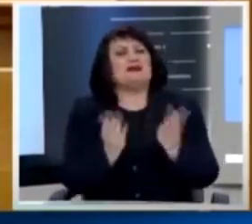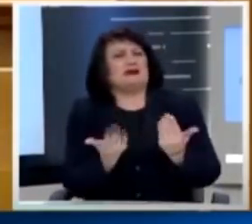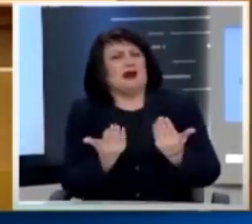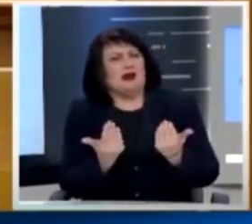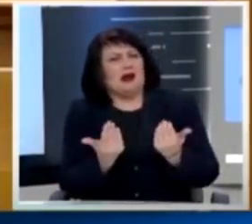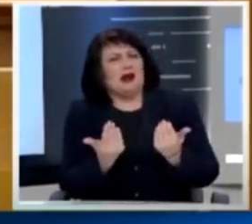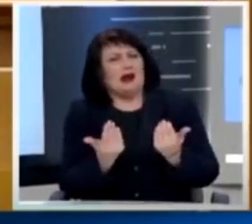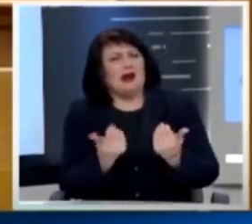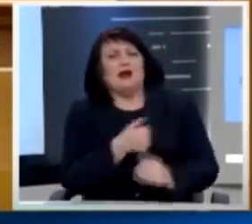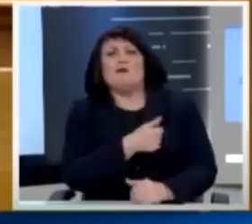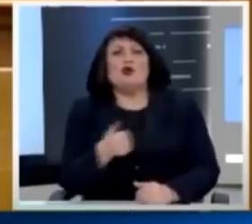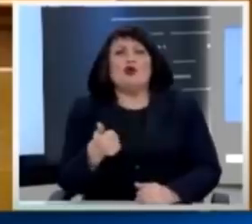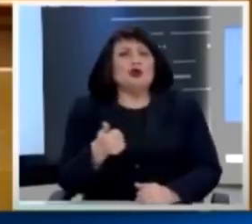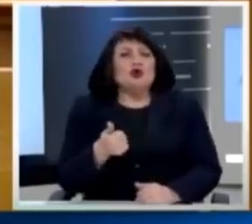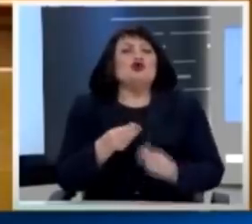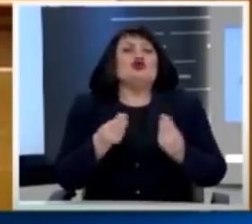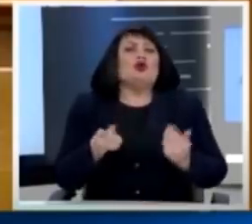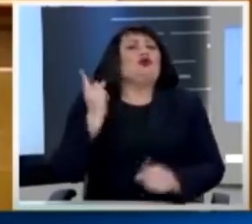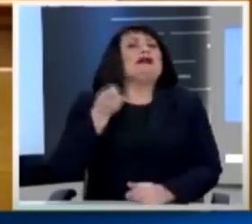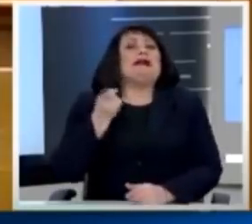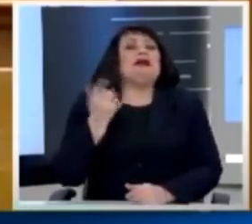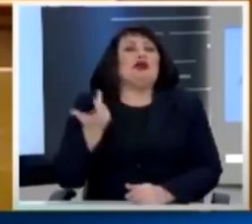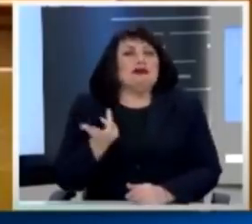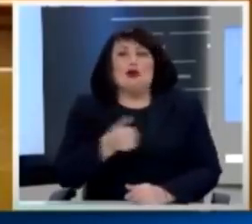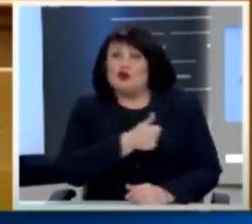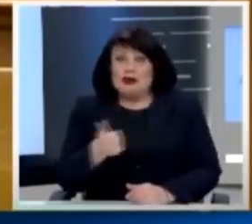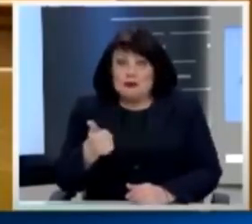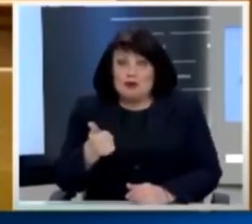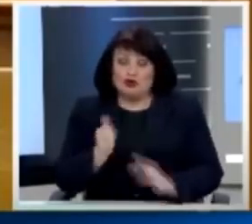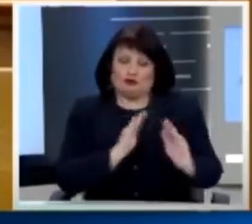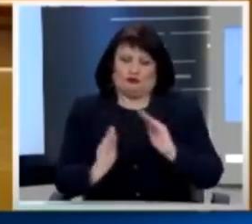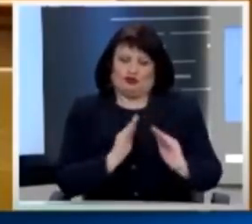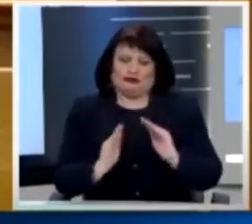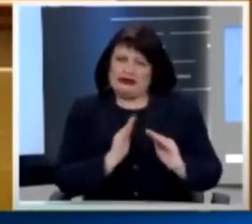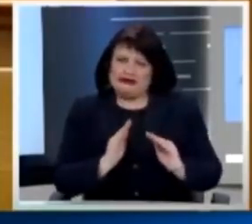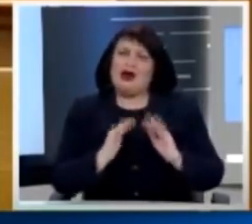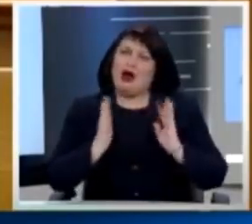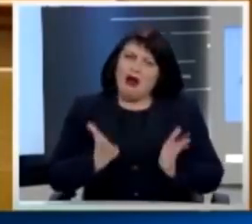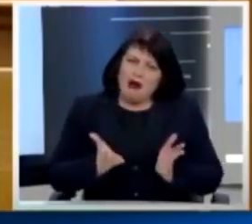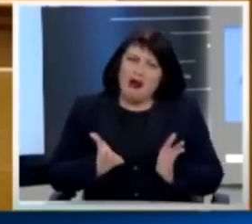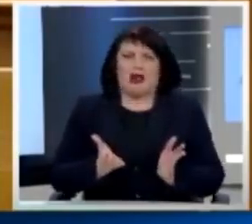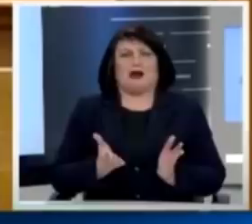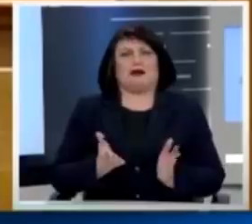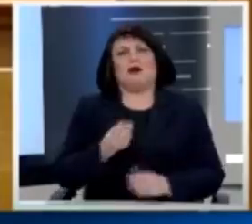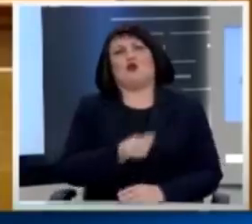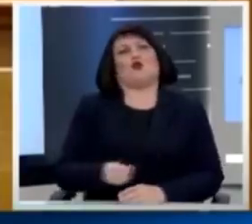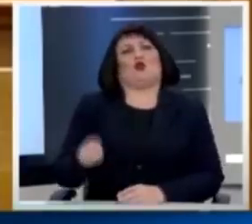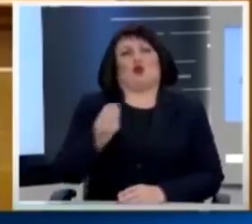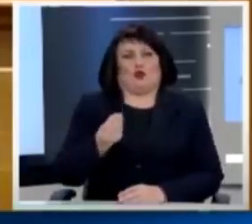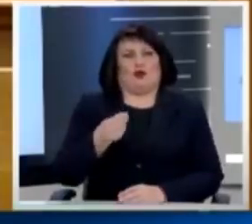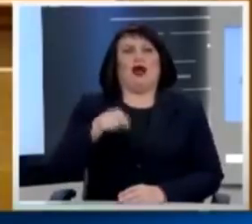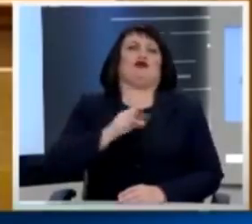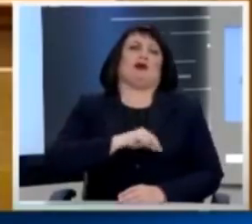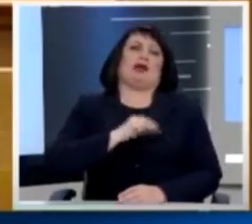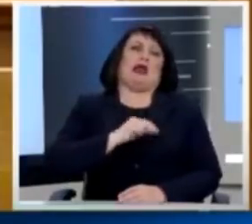τους, μοναδικό το κριτήριο των οποίων είναι όχι μόνο η διασφάλιση, αλλά και η μεγέθυνση αυτού